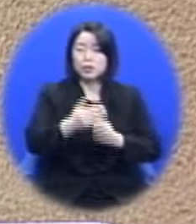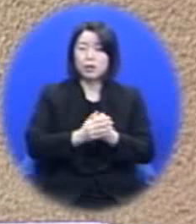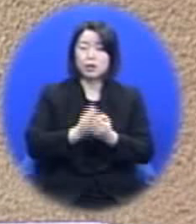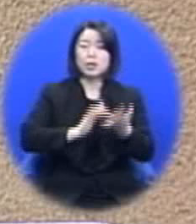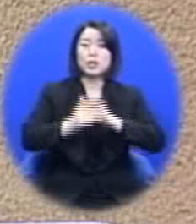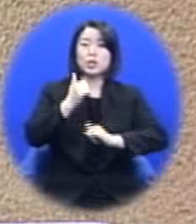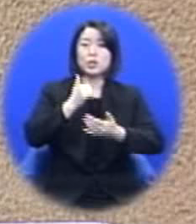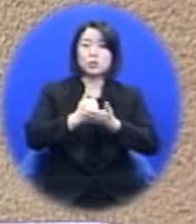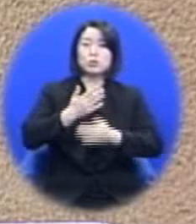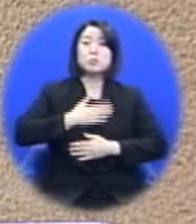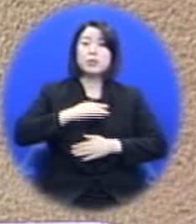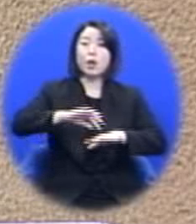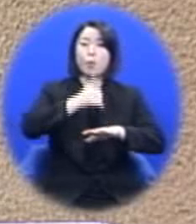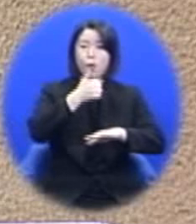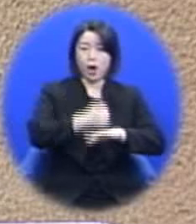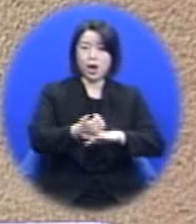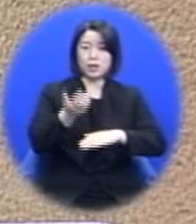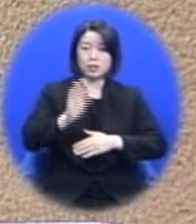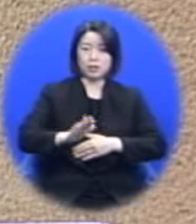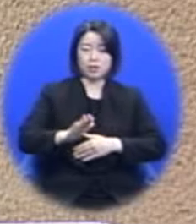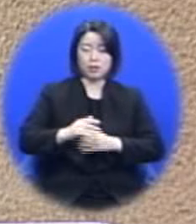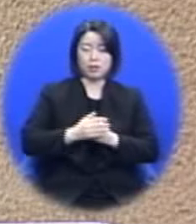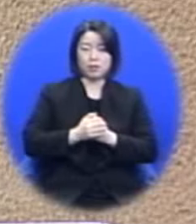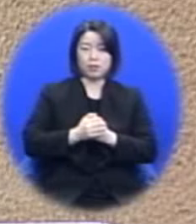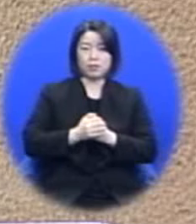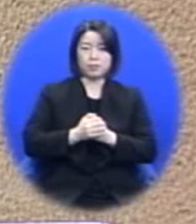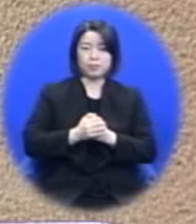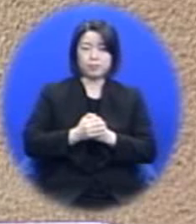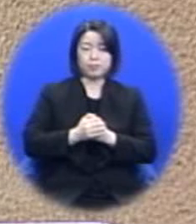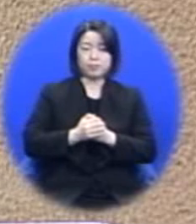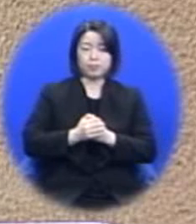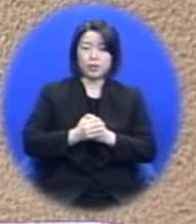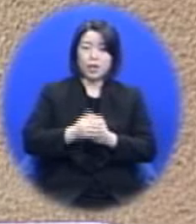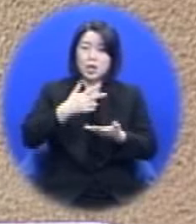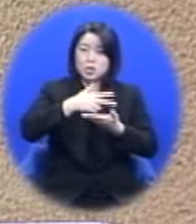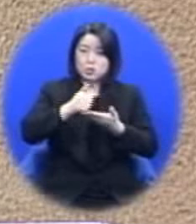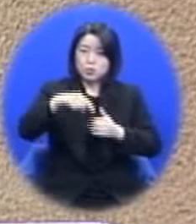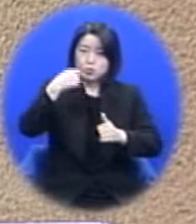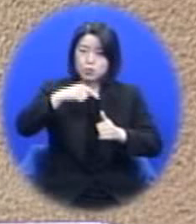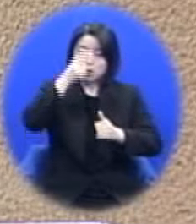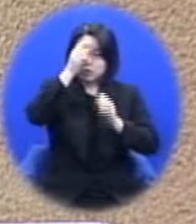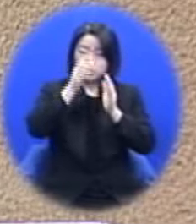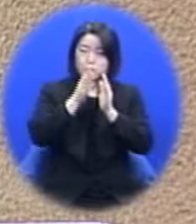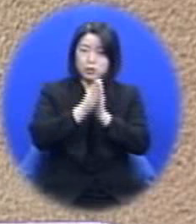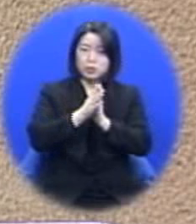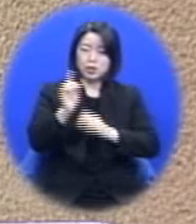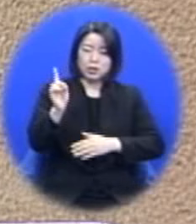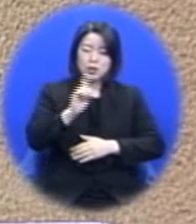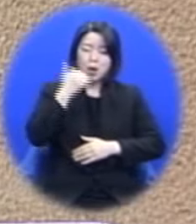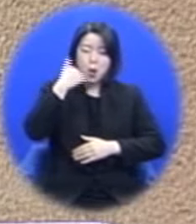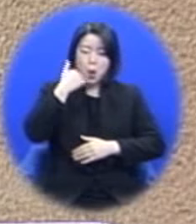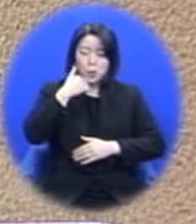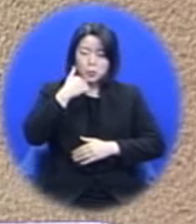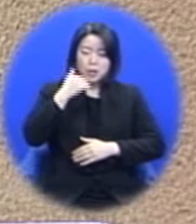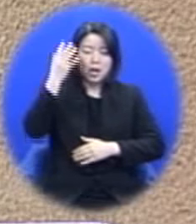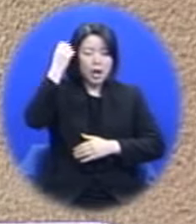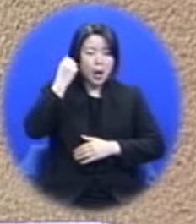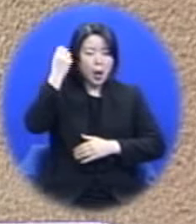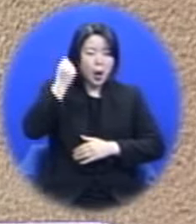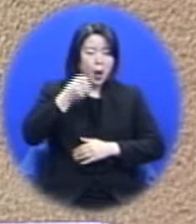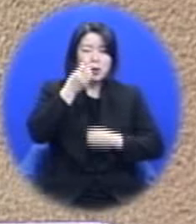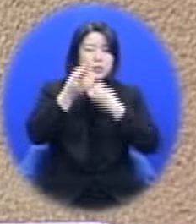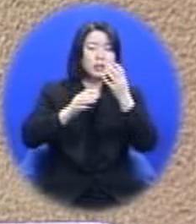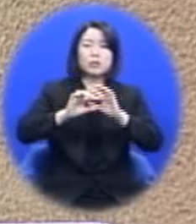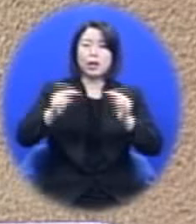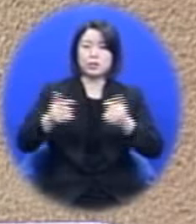나의 왕이신데. 주기도문은 아무나 외워서 드리는 기도 아닙니다. 예수님